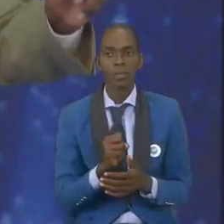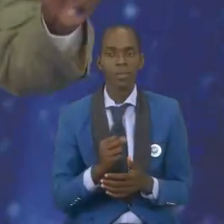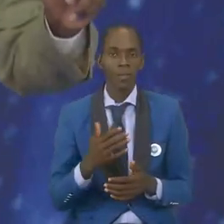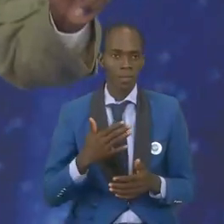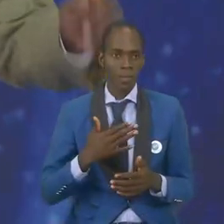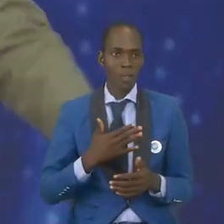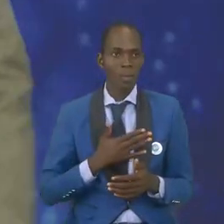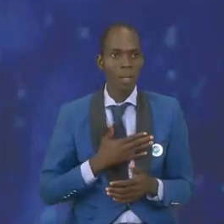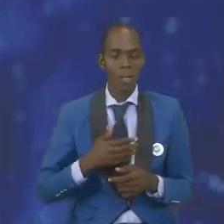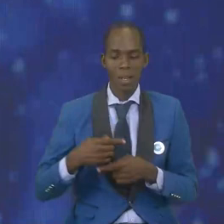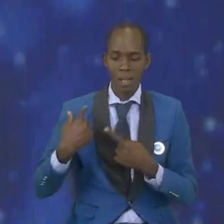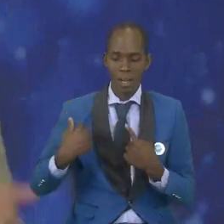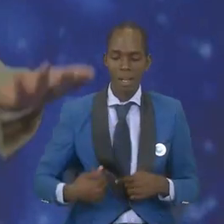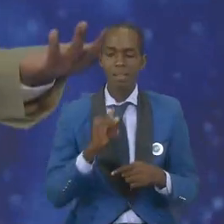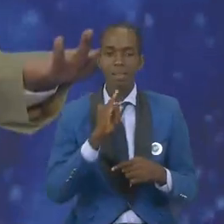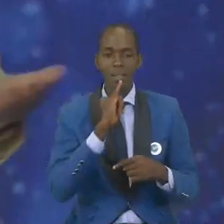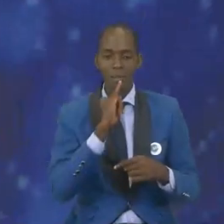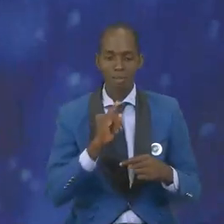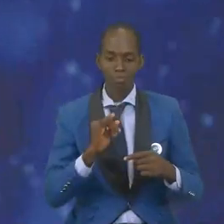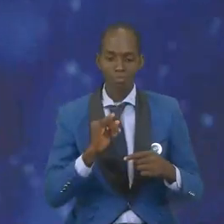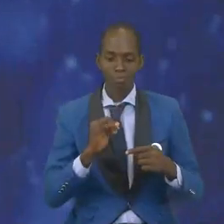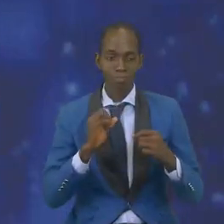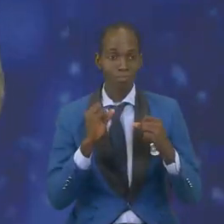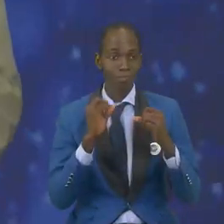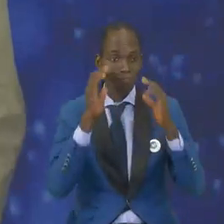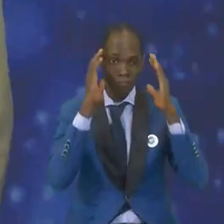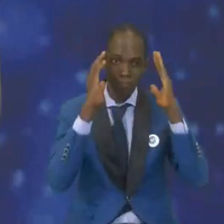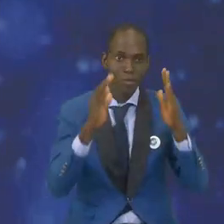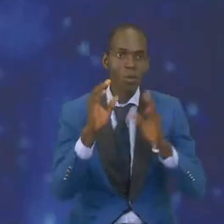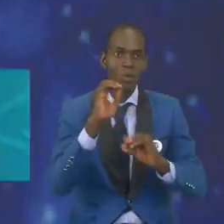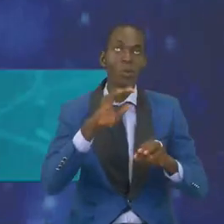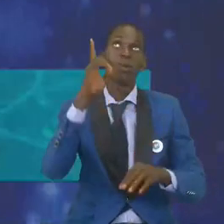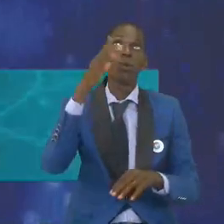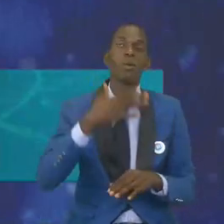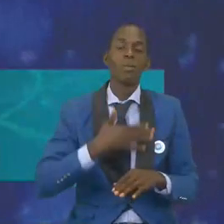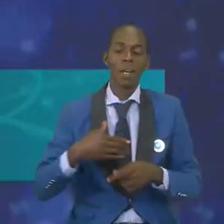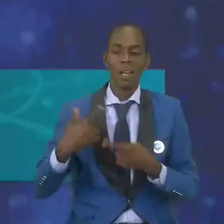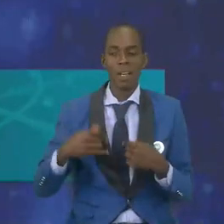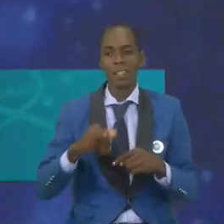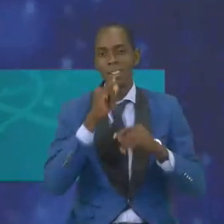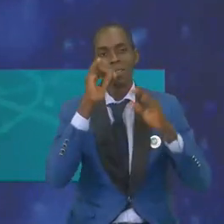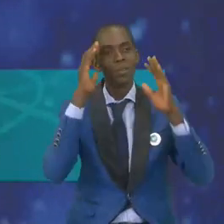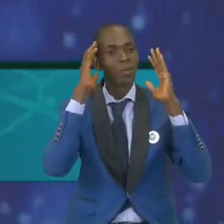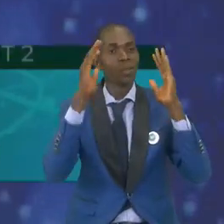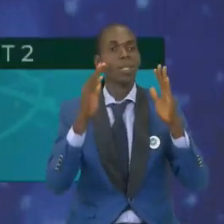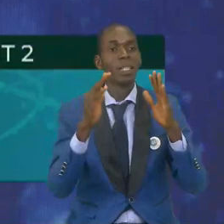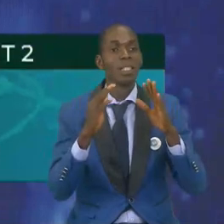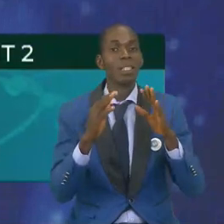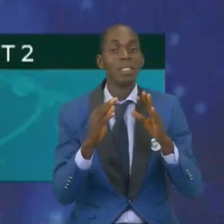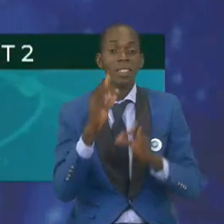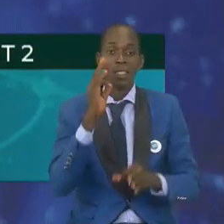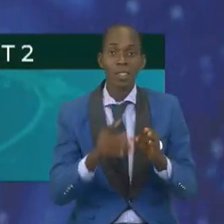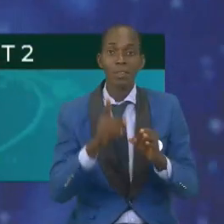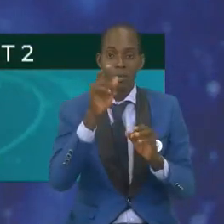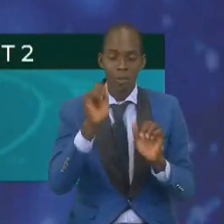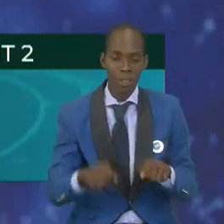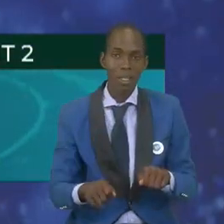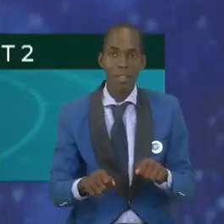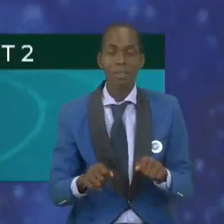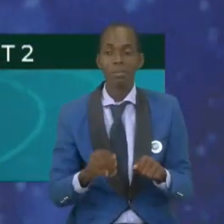Verset 7, verset 8, Louis II, dans Psaume 57. Mon cœur est affermi, ô Dieu. Mon cœur est